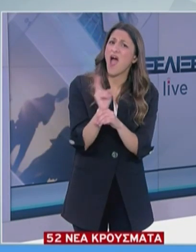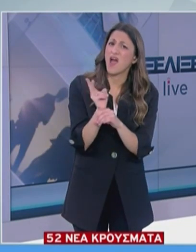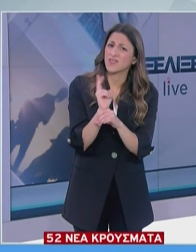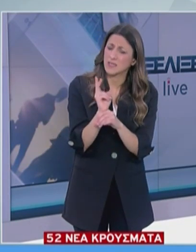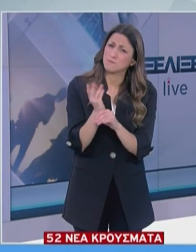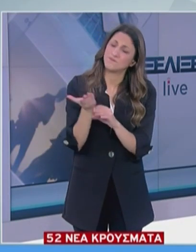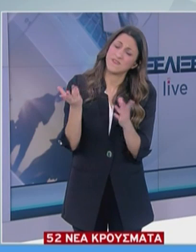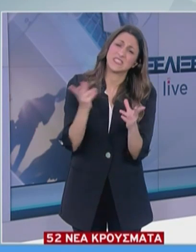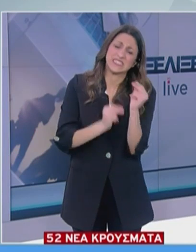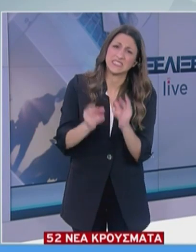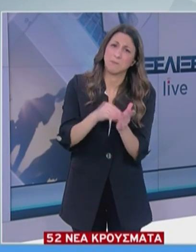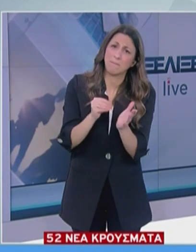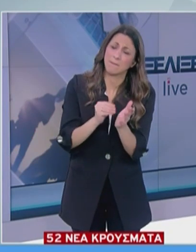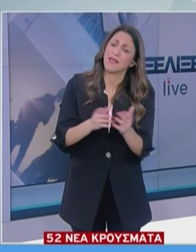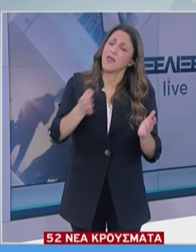κάνω ένα σχόλιο